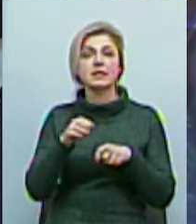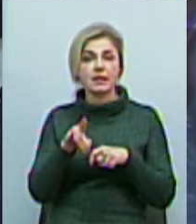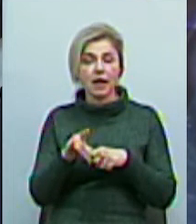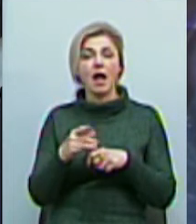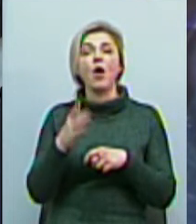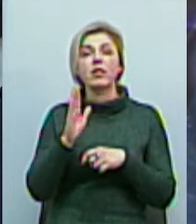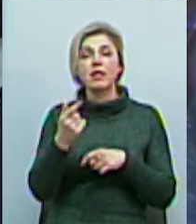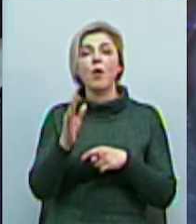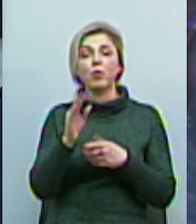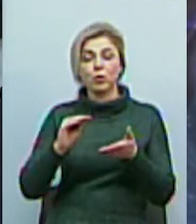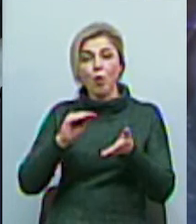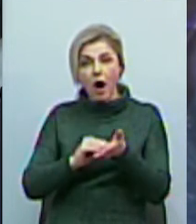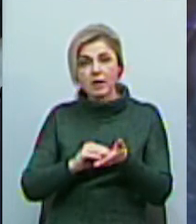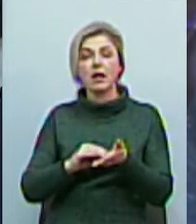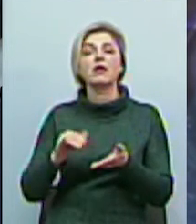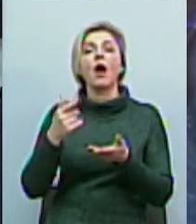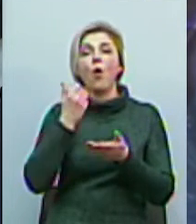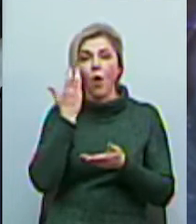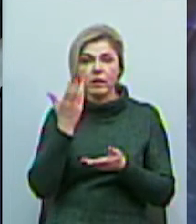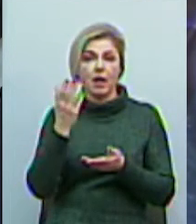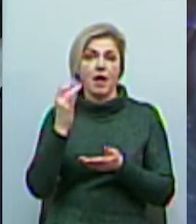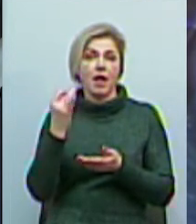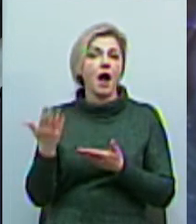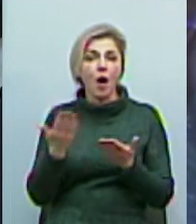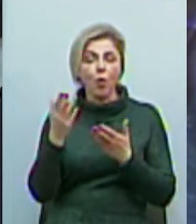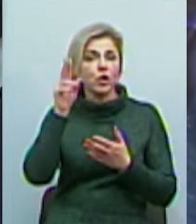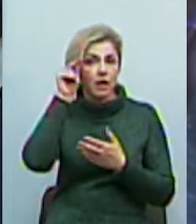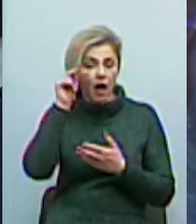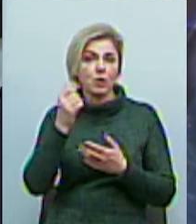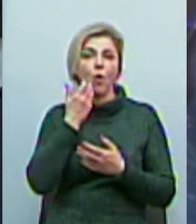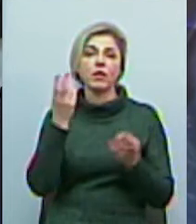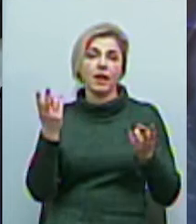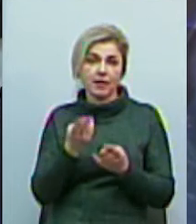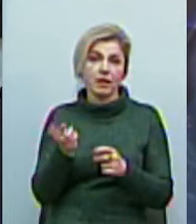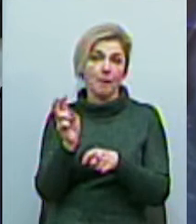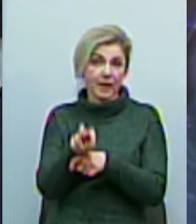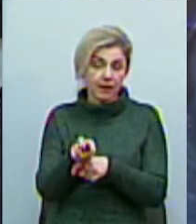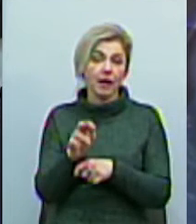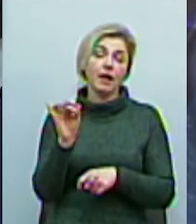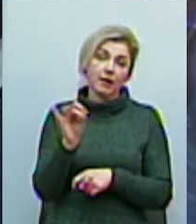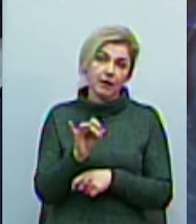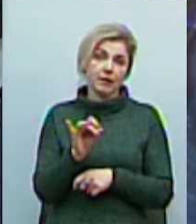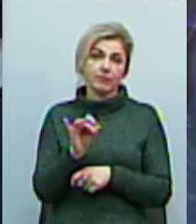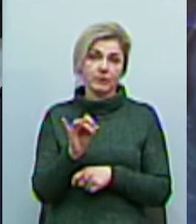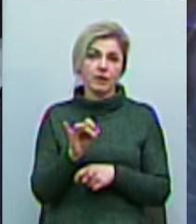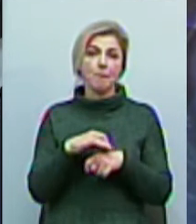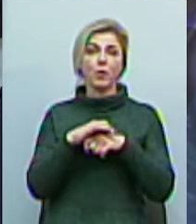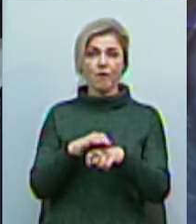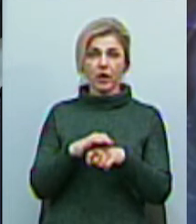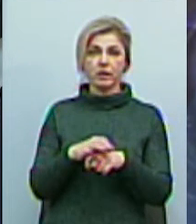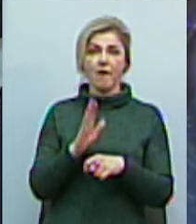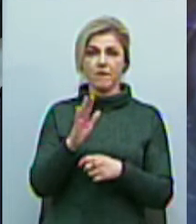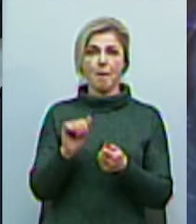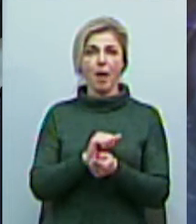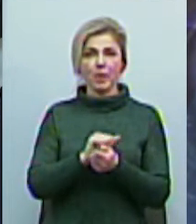на який пункт, коли, дата, коли треба пройти. І відбувається в